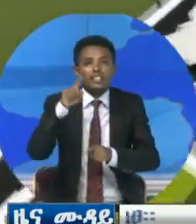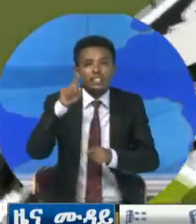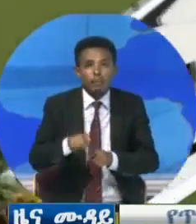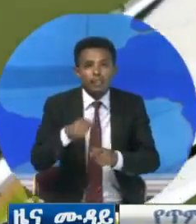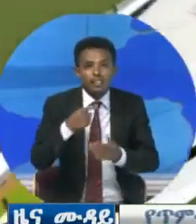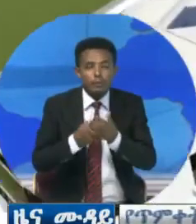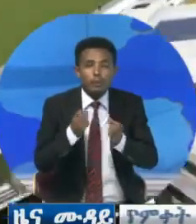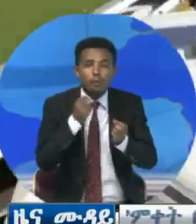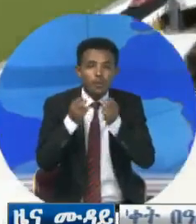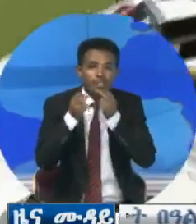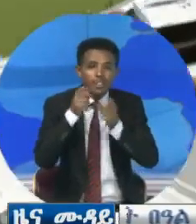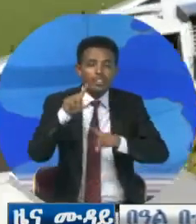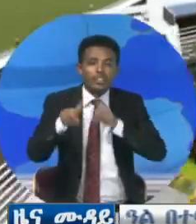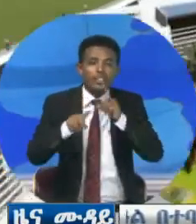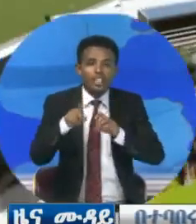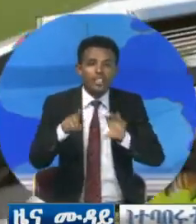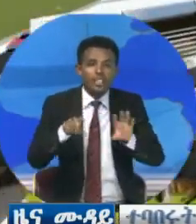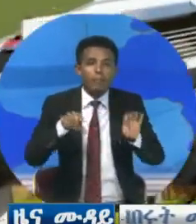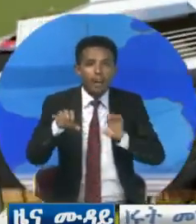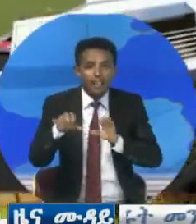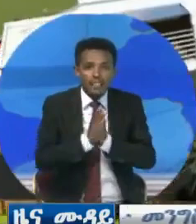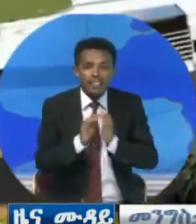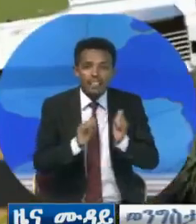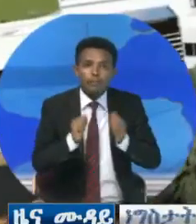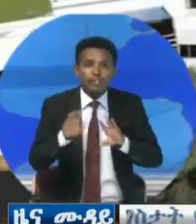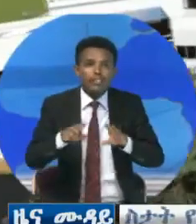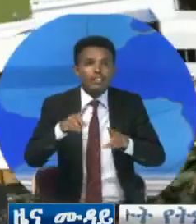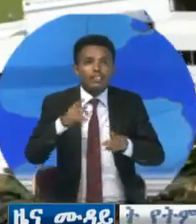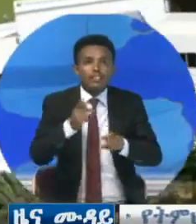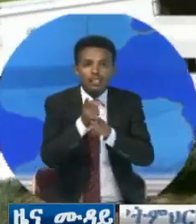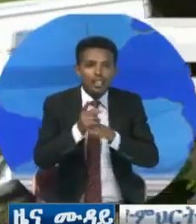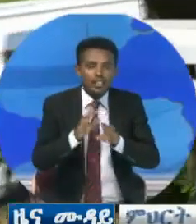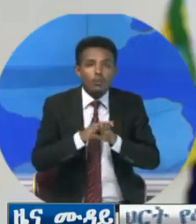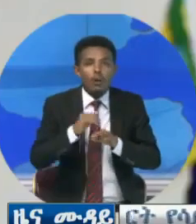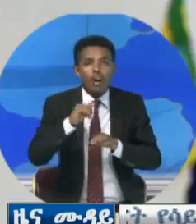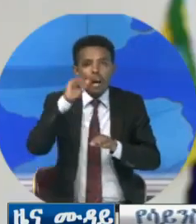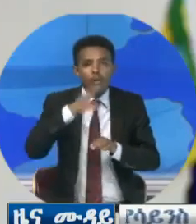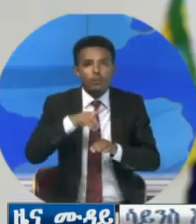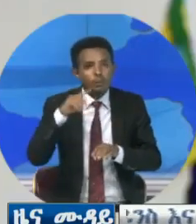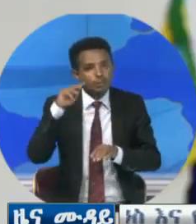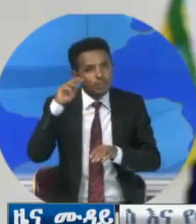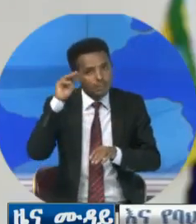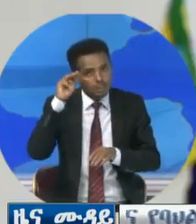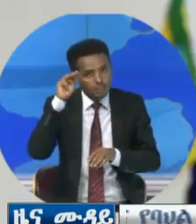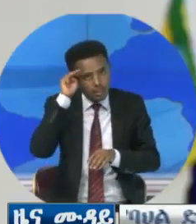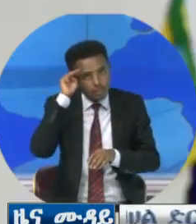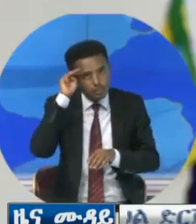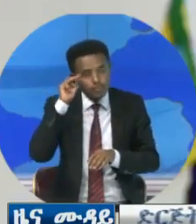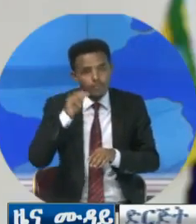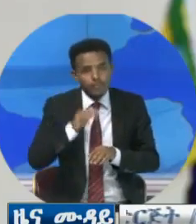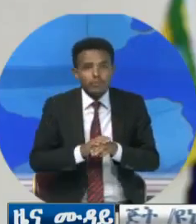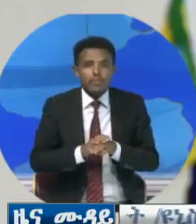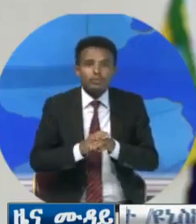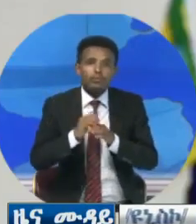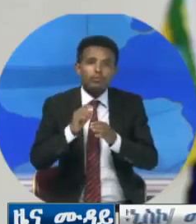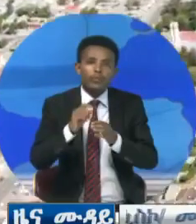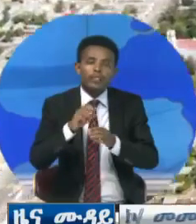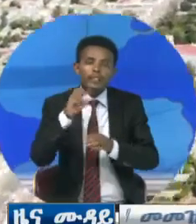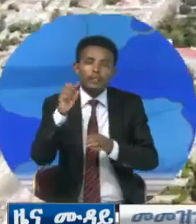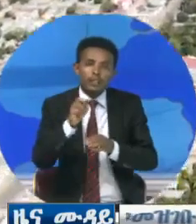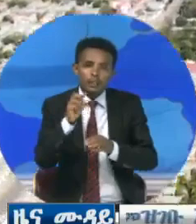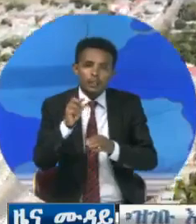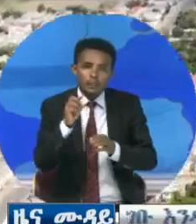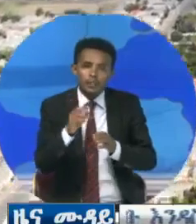ይገባል። ይህም በወንጀል ተጠያቂ ላለመሆን ቅድመ ጥንቃቄ ነው ይላሉ የህግ ባለሙያው አቶ ጥጋቡ። ቀበሌ መታወቂያ በአንዳንድ ሰዎች የቤት ቁጥር